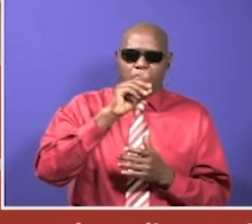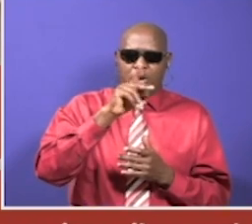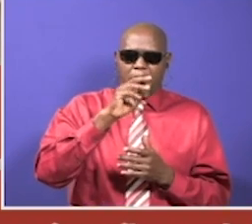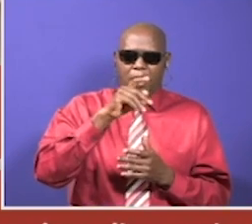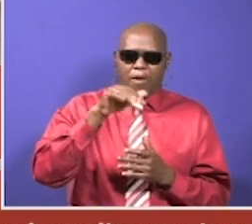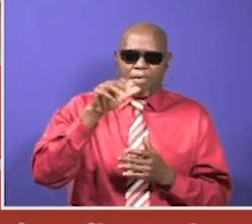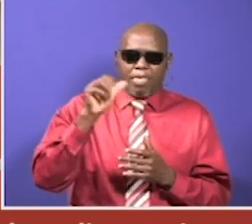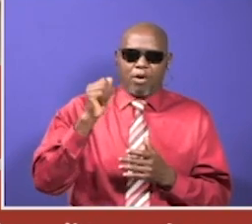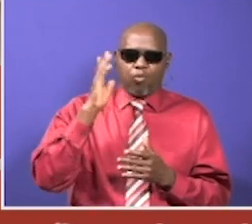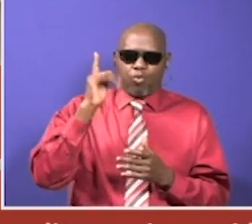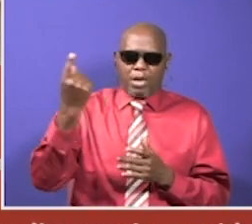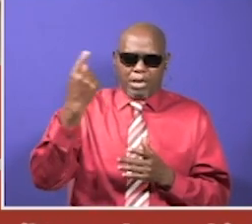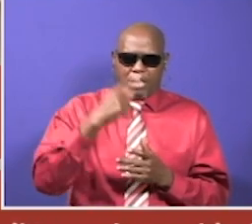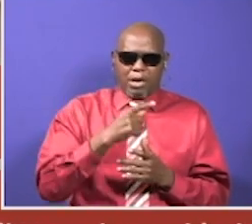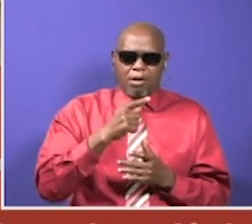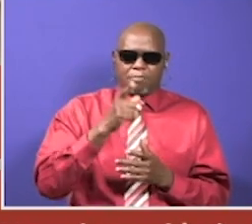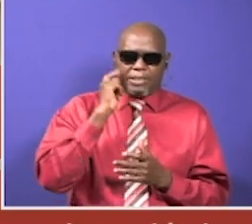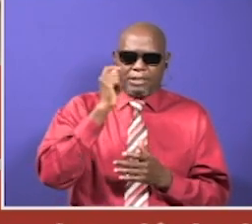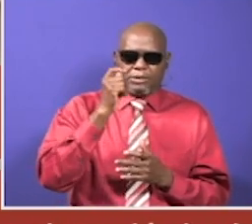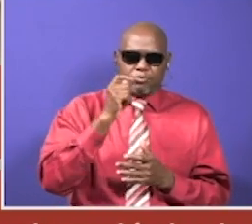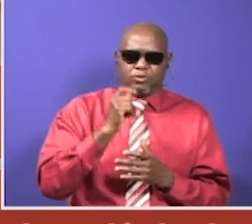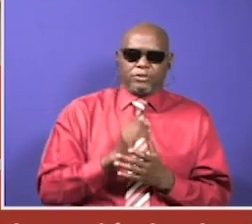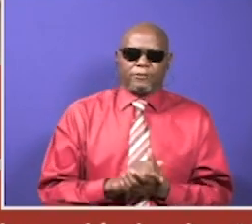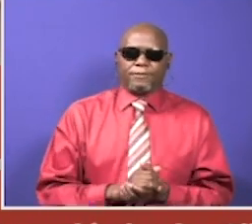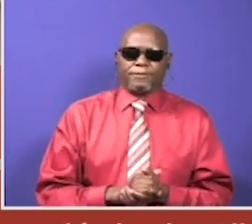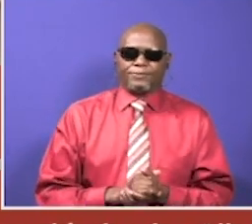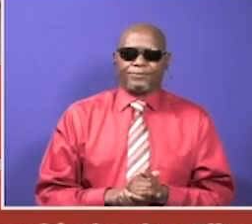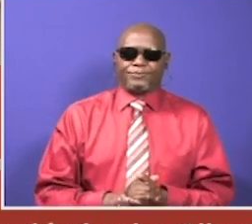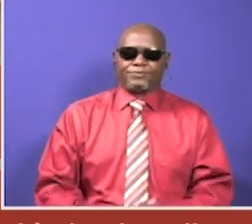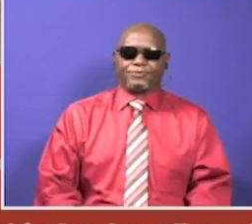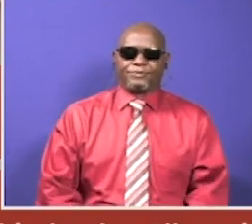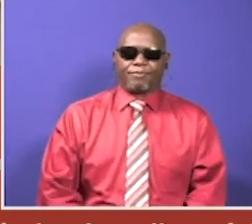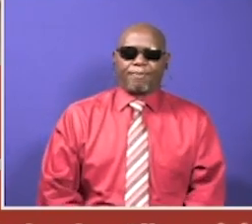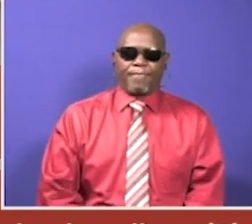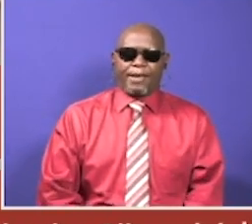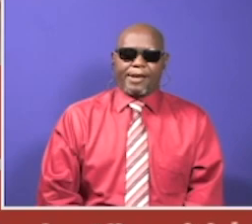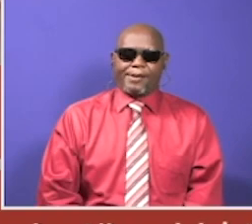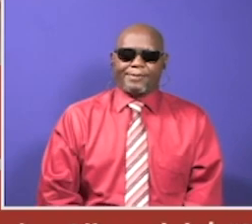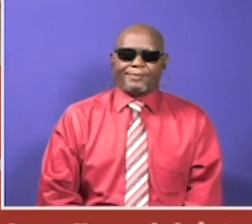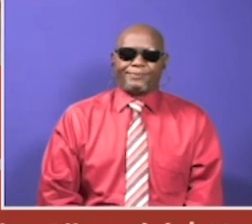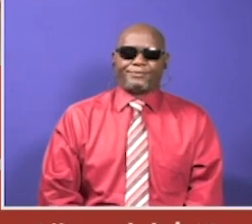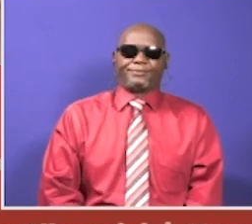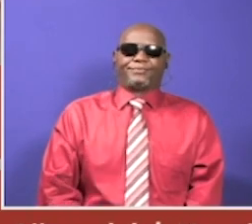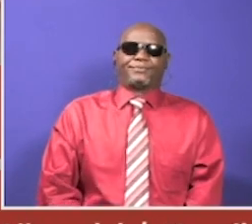swala hilo. Also appearing alongside. Nikiripotia dira ya Hope TV, langu jina ni Kate Andiego.